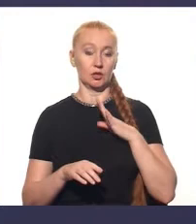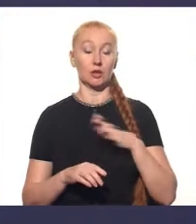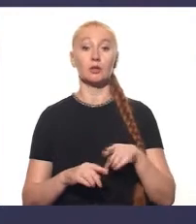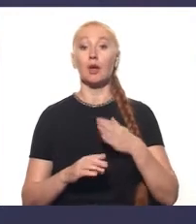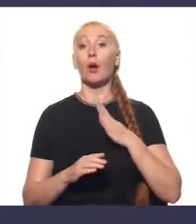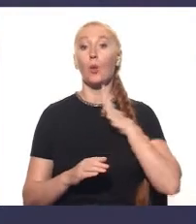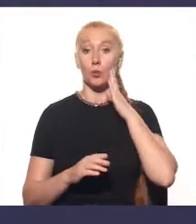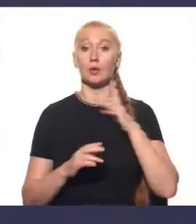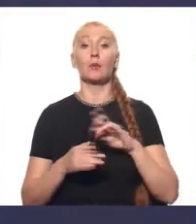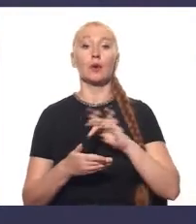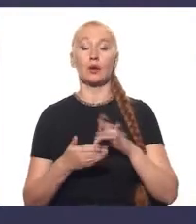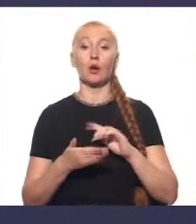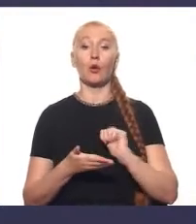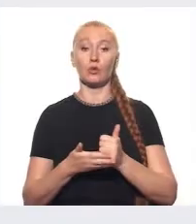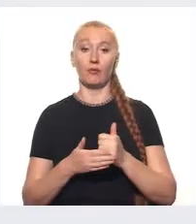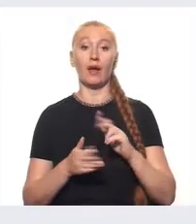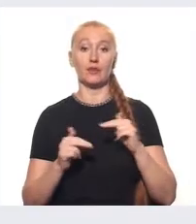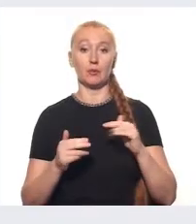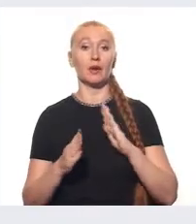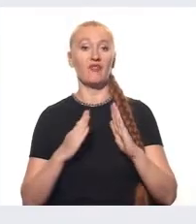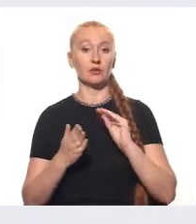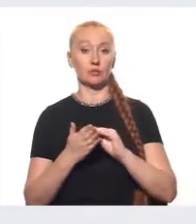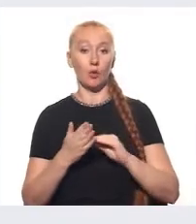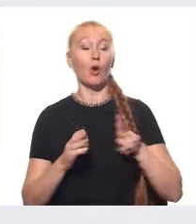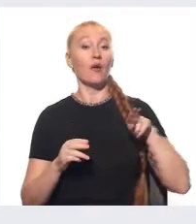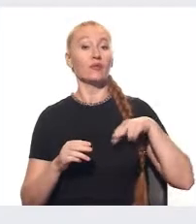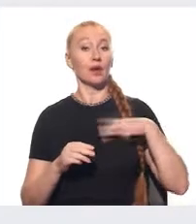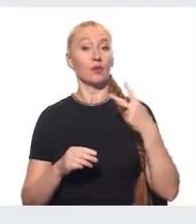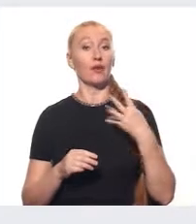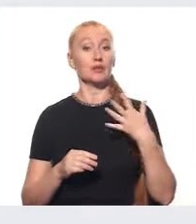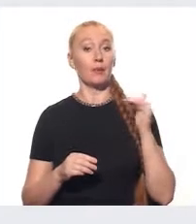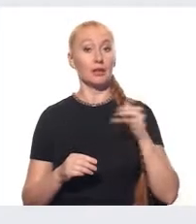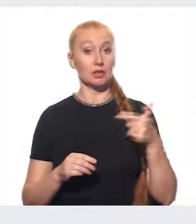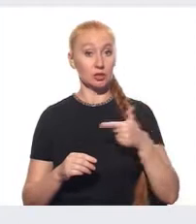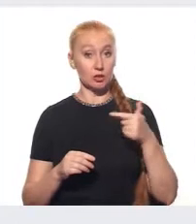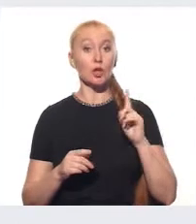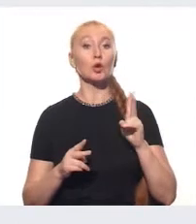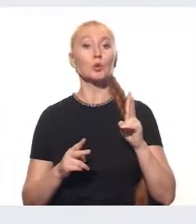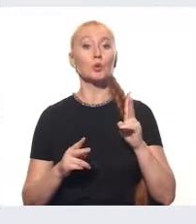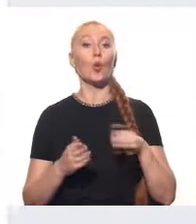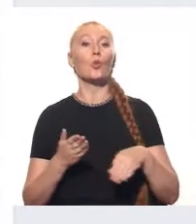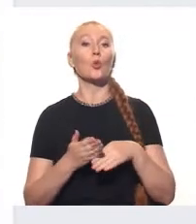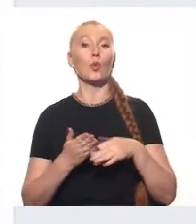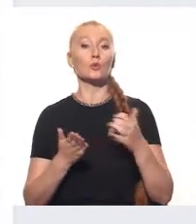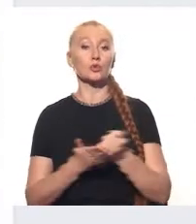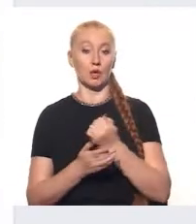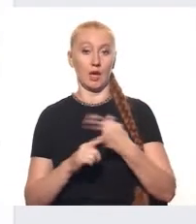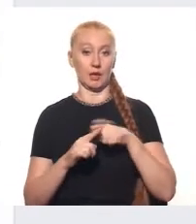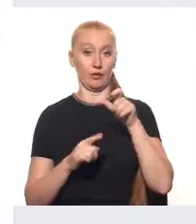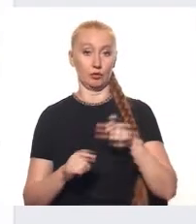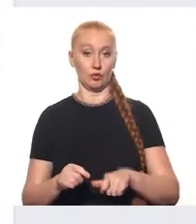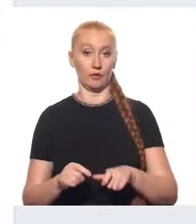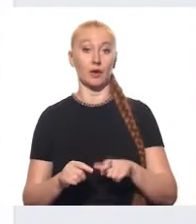Вранці міський голова Дніпра у дописі на Фейсбуці написав про нагороду 25 тисяч гривень для тих, хто допоможе знайти цього